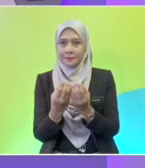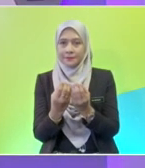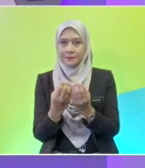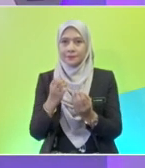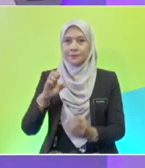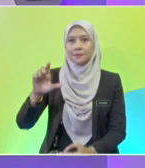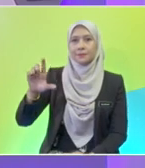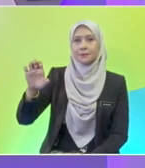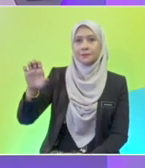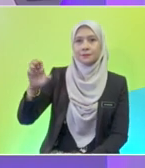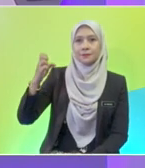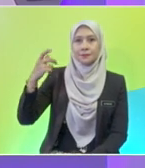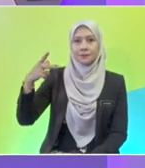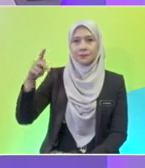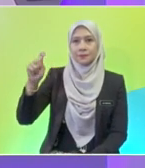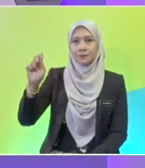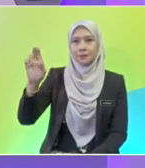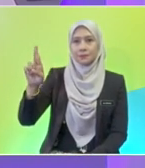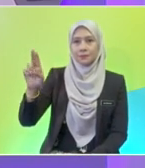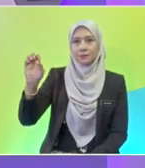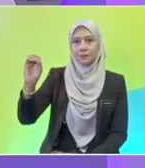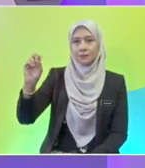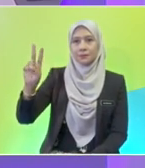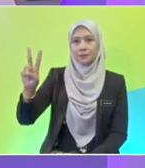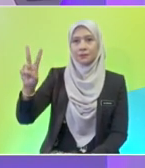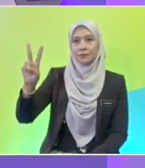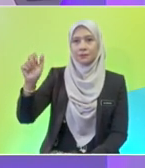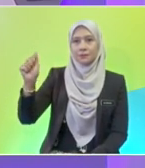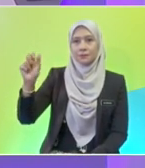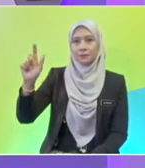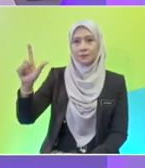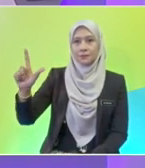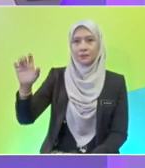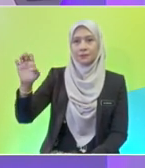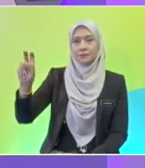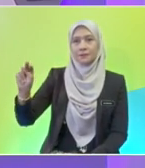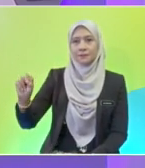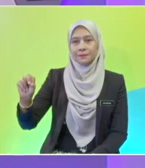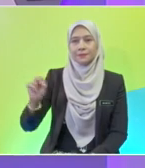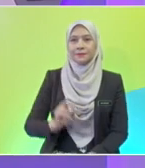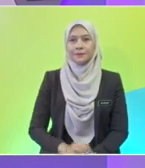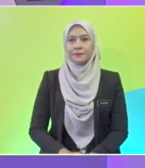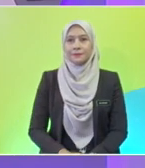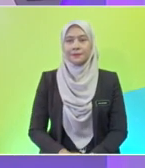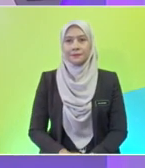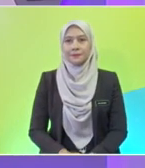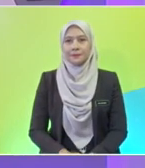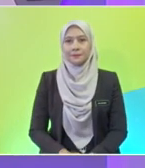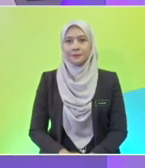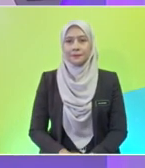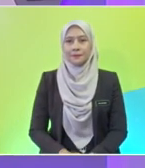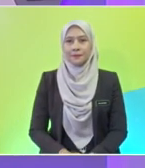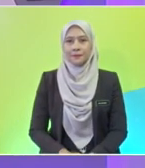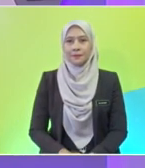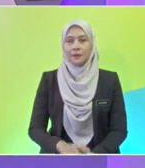itu kumpulan dia Jadi kalau dia 6 bermaksud dia 16 nah kemudian petanya berisi